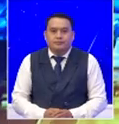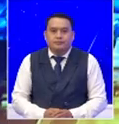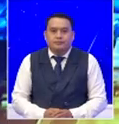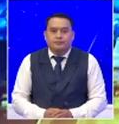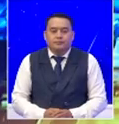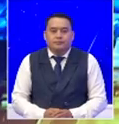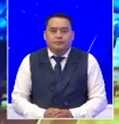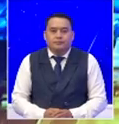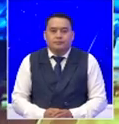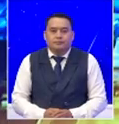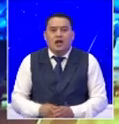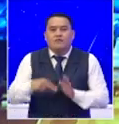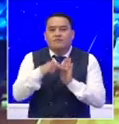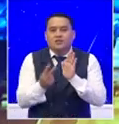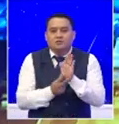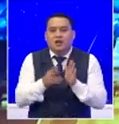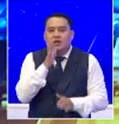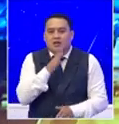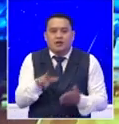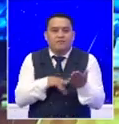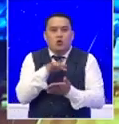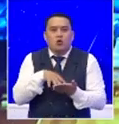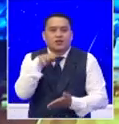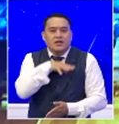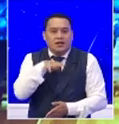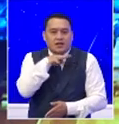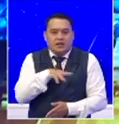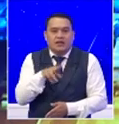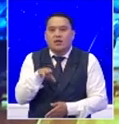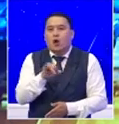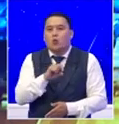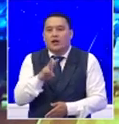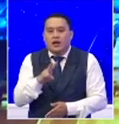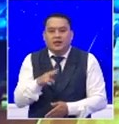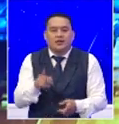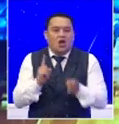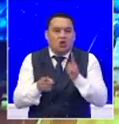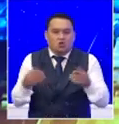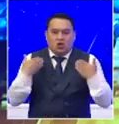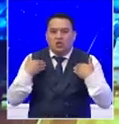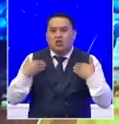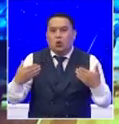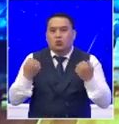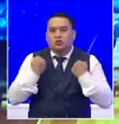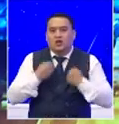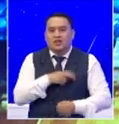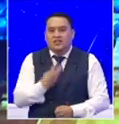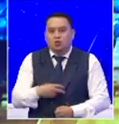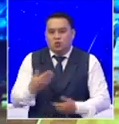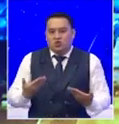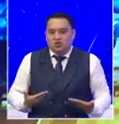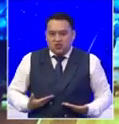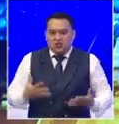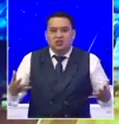Герой нашего времени, 18-летний житель города Текели Даурен Жарканбеков совершил настоящий подвиг. Рискуя собственной